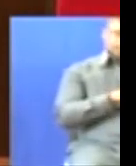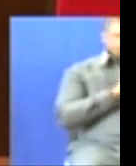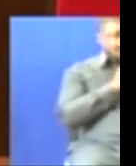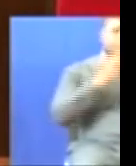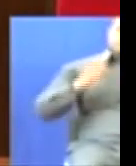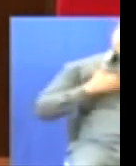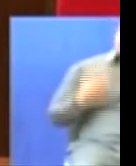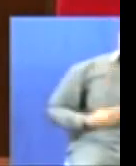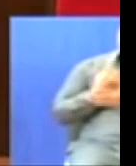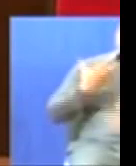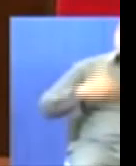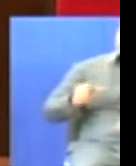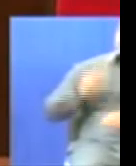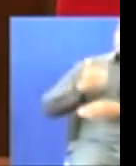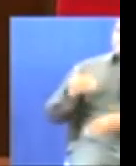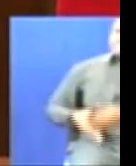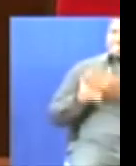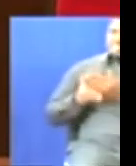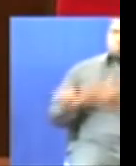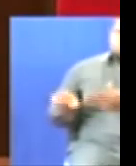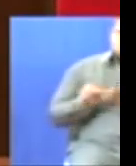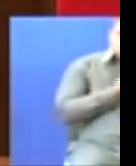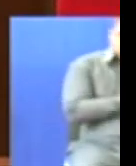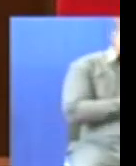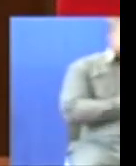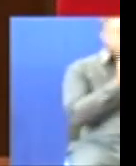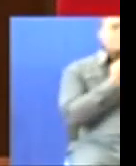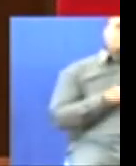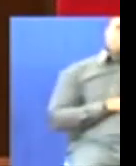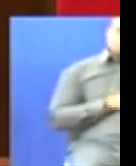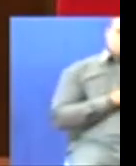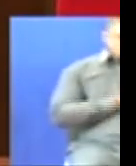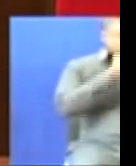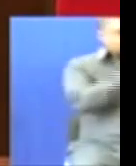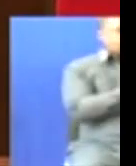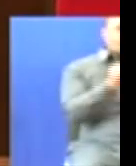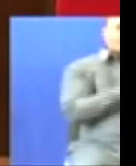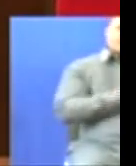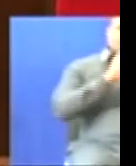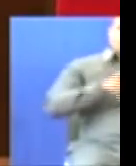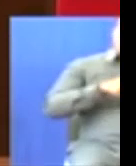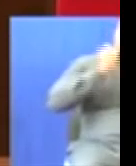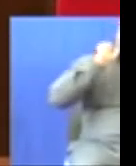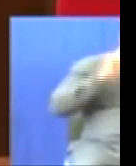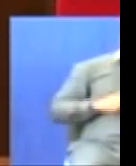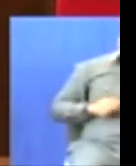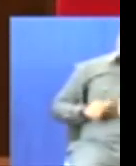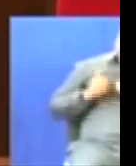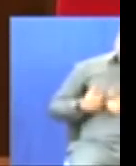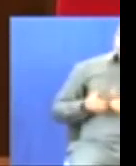kwa Wizara ya Ujenzi na Uchukuzi. Watujibu. Investment iliyofanyika mwaka jana tunategemea